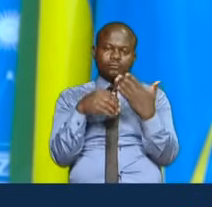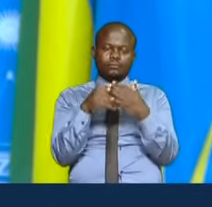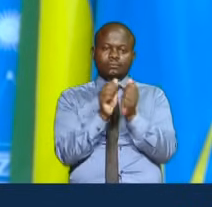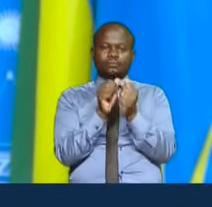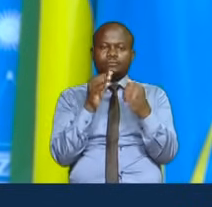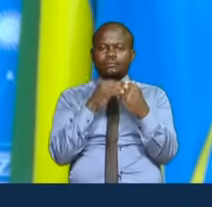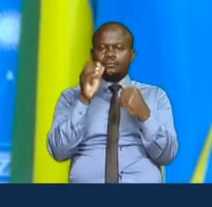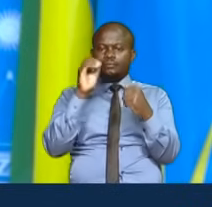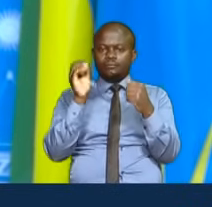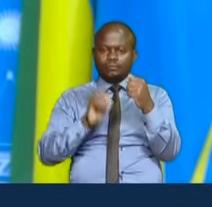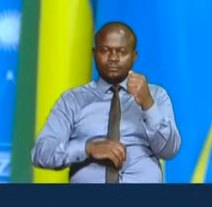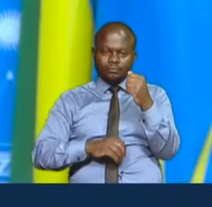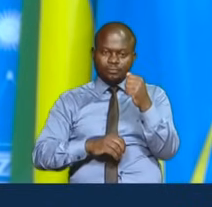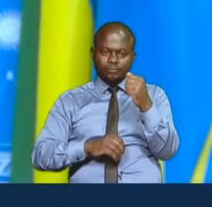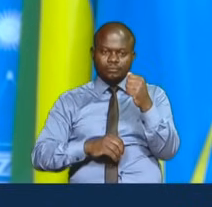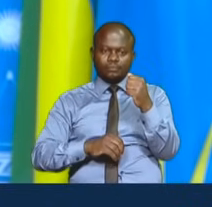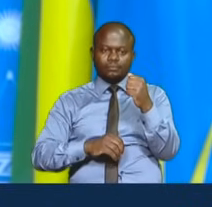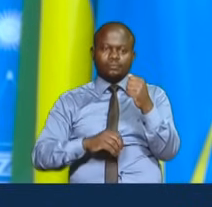18%